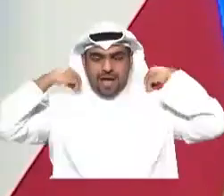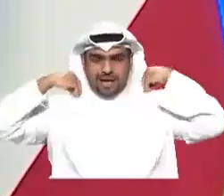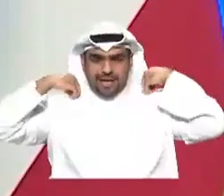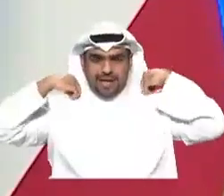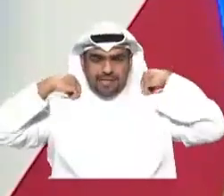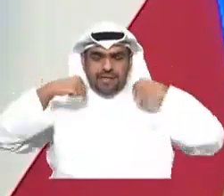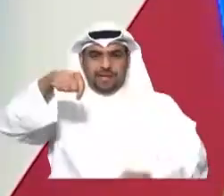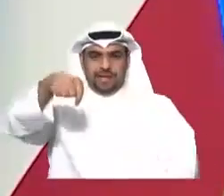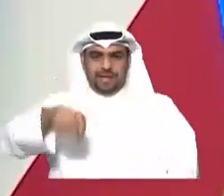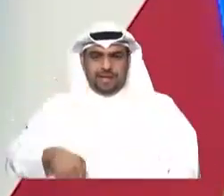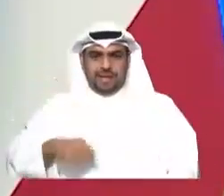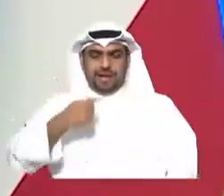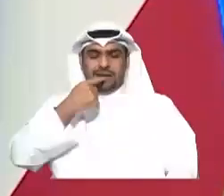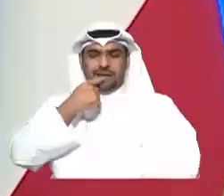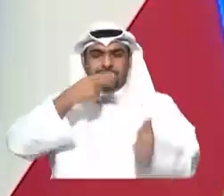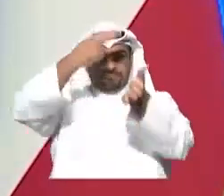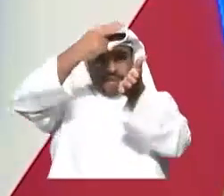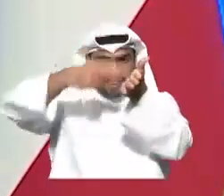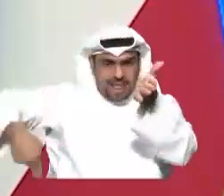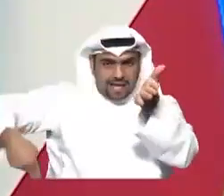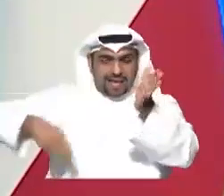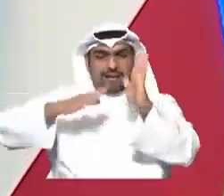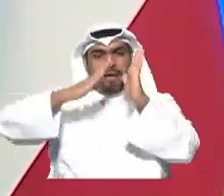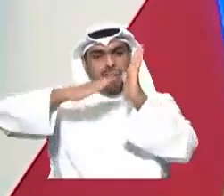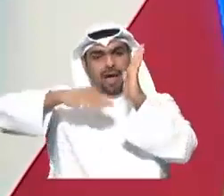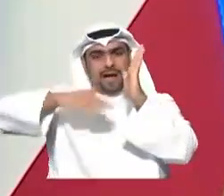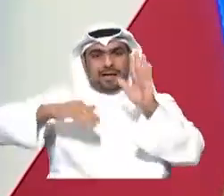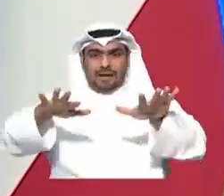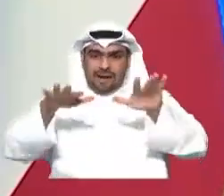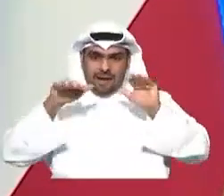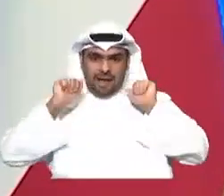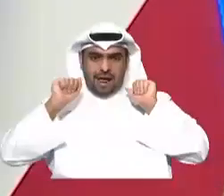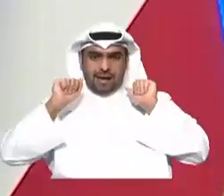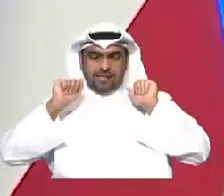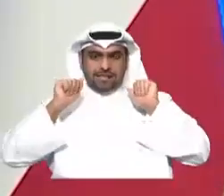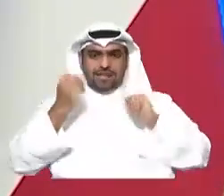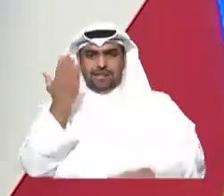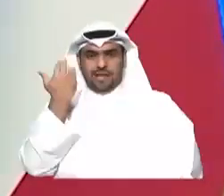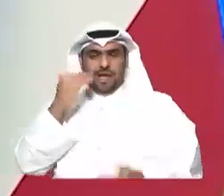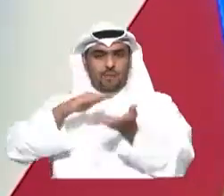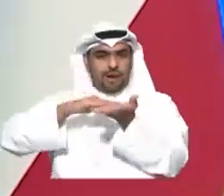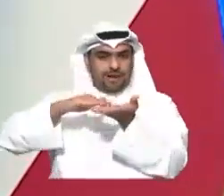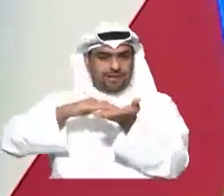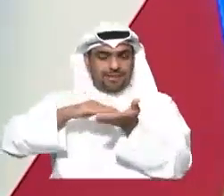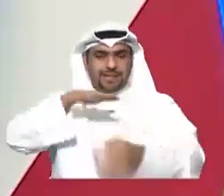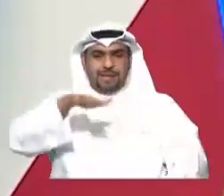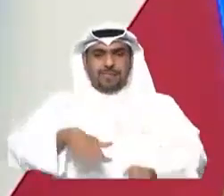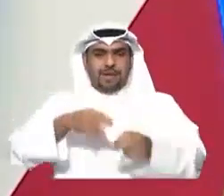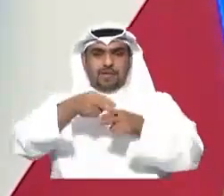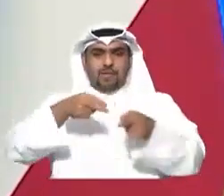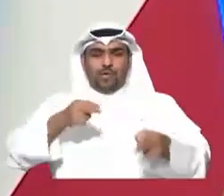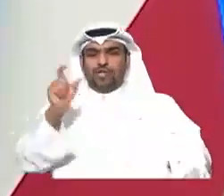التقرير الختامي عن دورة الألعاب الرياضية الخليجية الثالثة التي استضافتها دولة الكويت خلال شهر